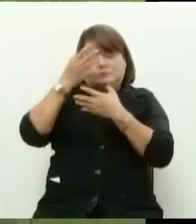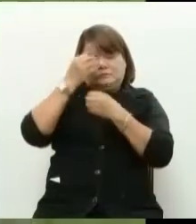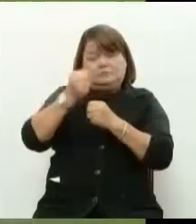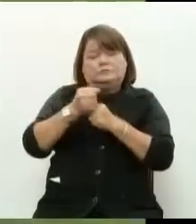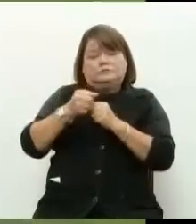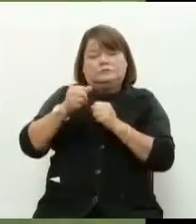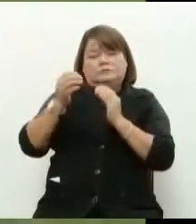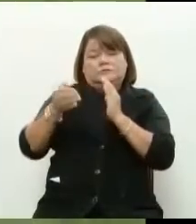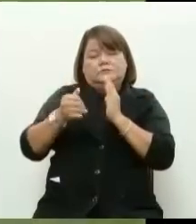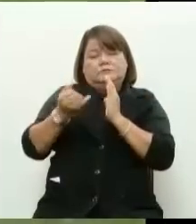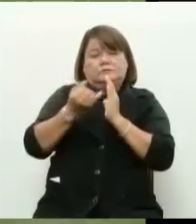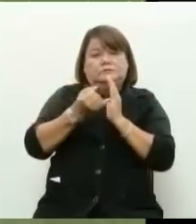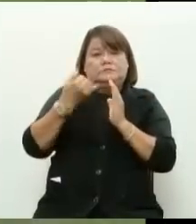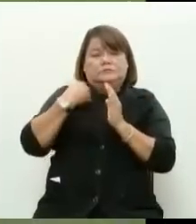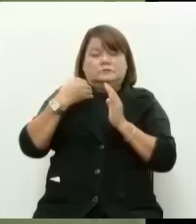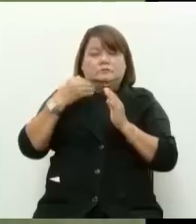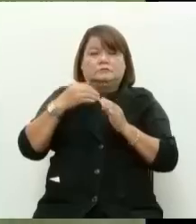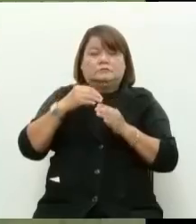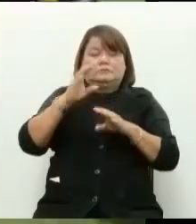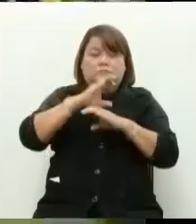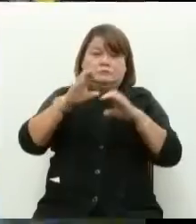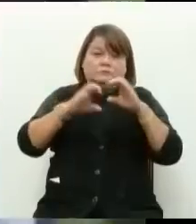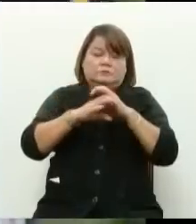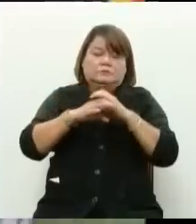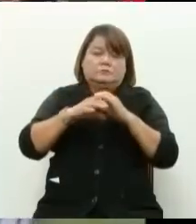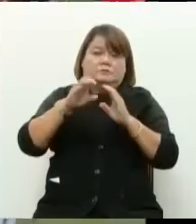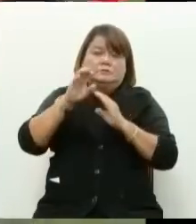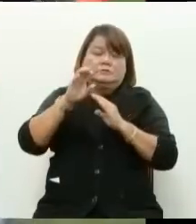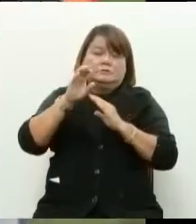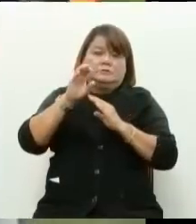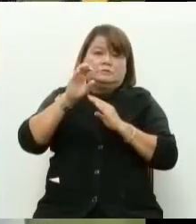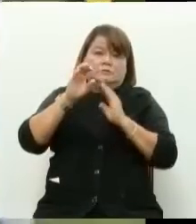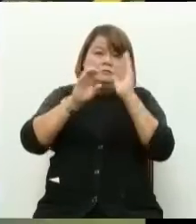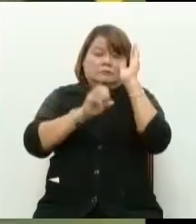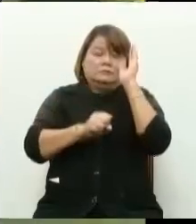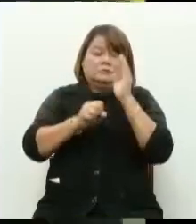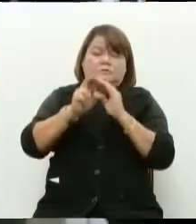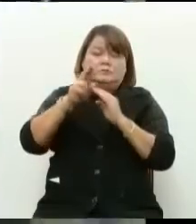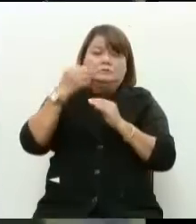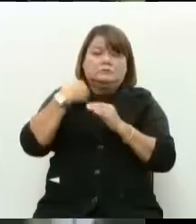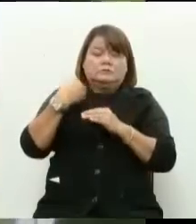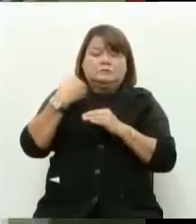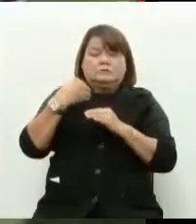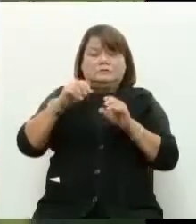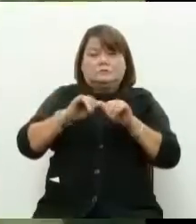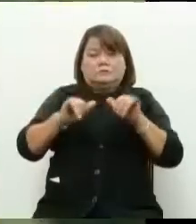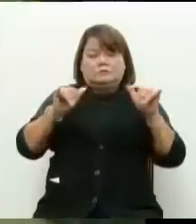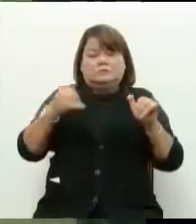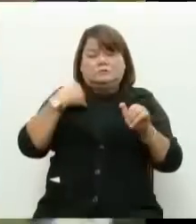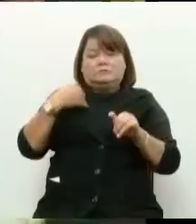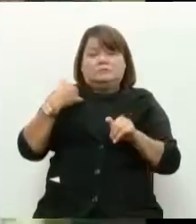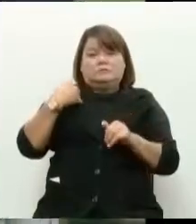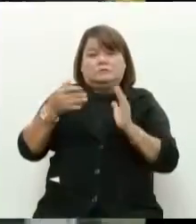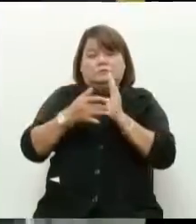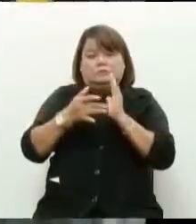ถนัดด้วยโครงการสงขลายูธฟุตบอลคลินิกพบว่าเยาวชนในอำเภอเมืองสงขลามีทักษะกีฬาฟุตบ